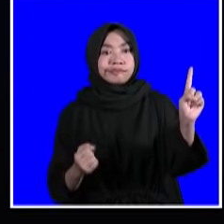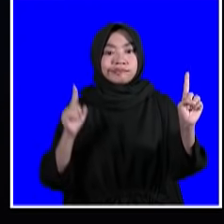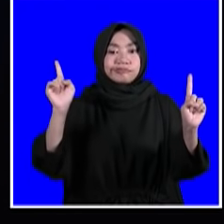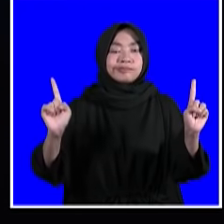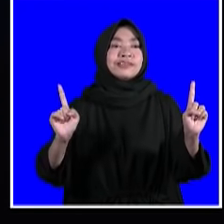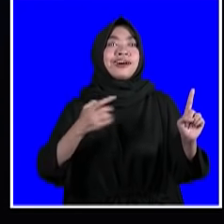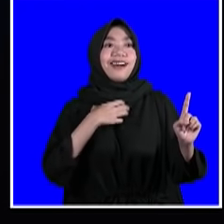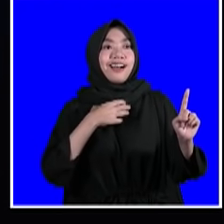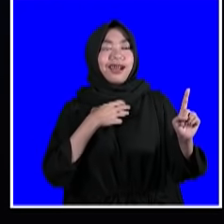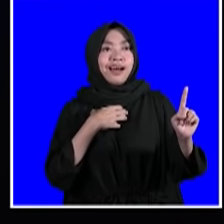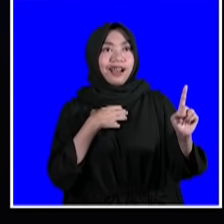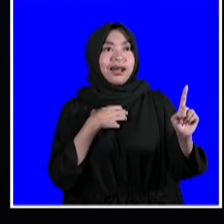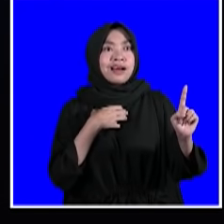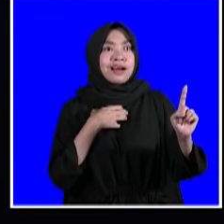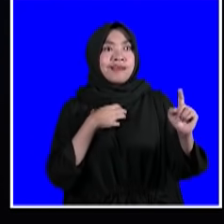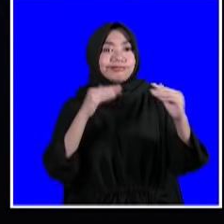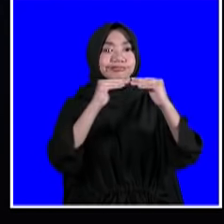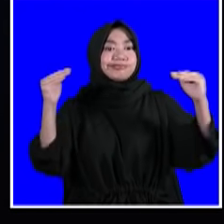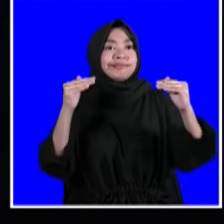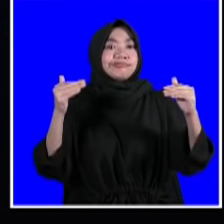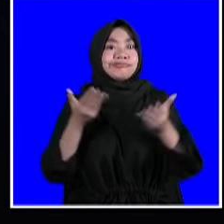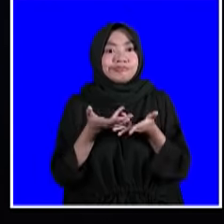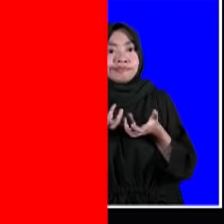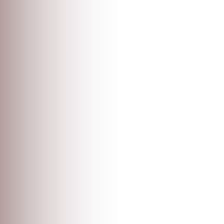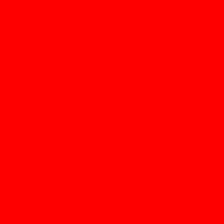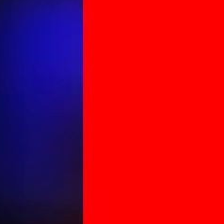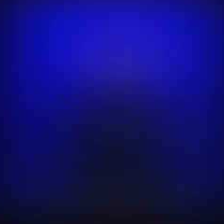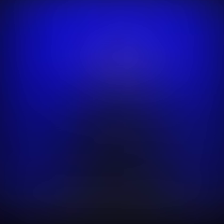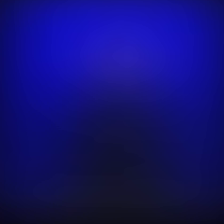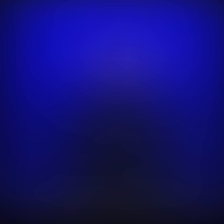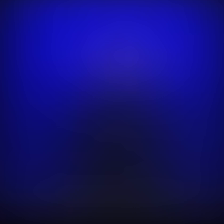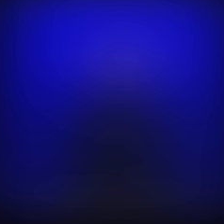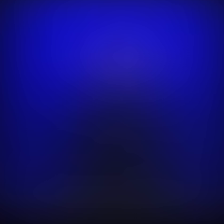istri yang terlibat, dapat terakomodir.